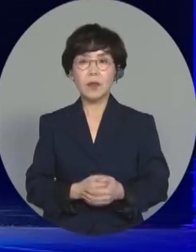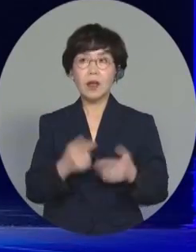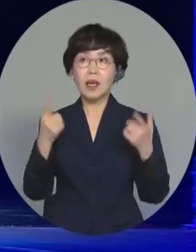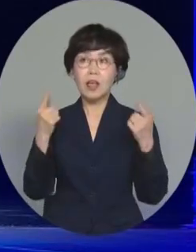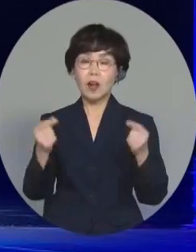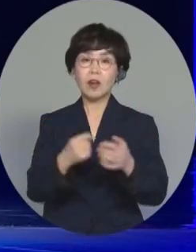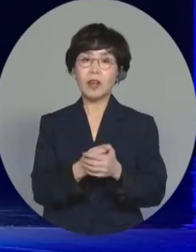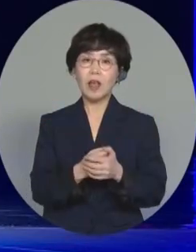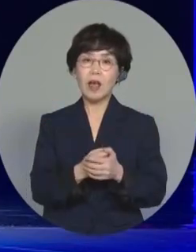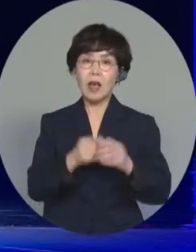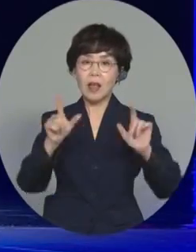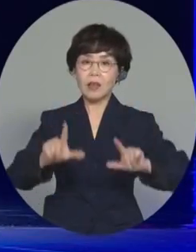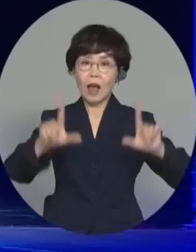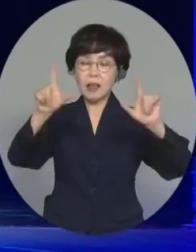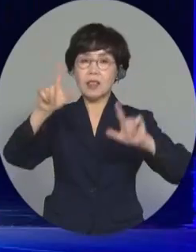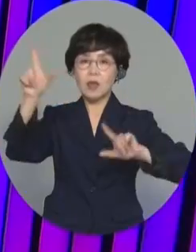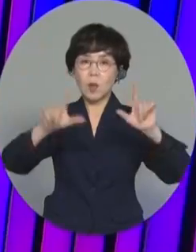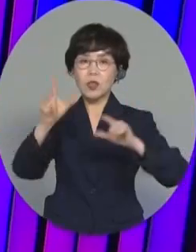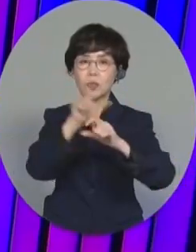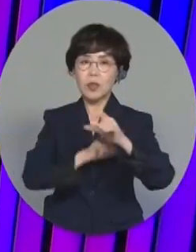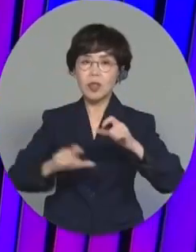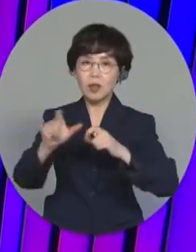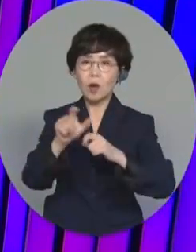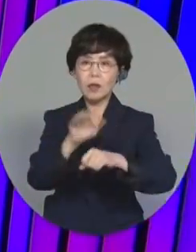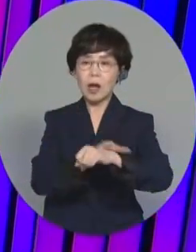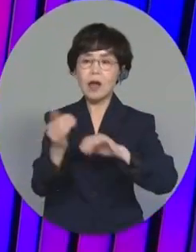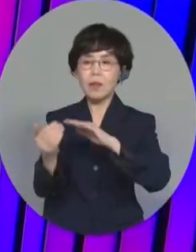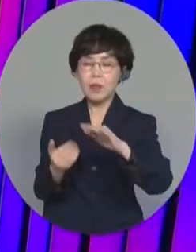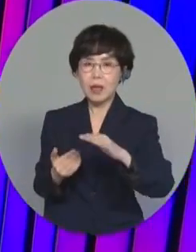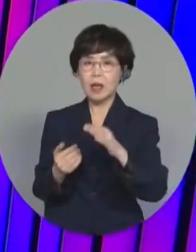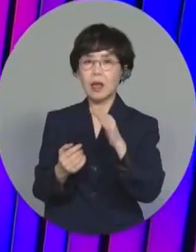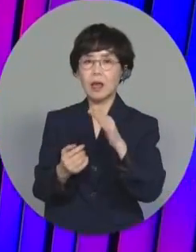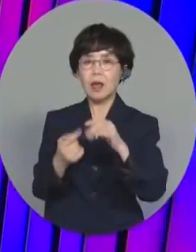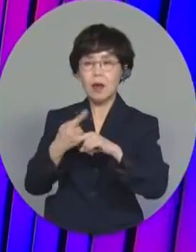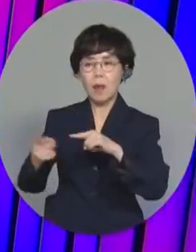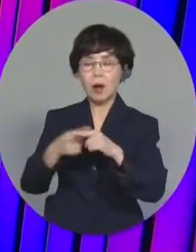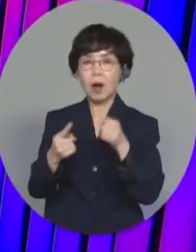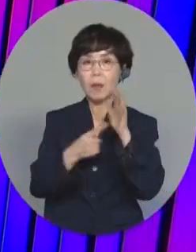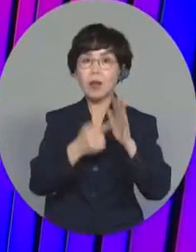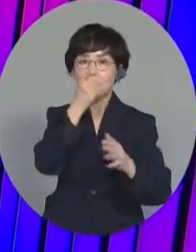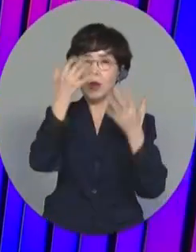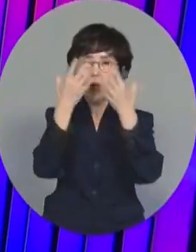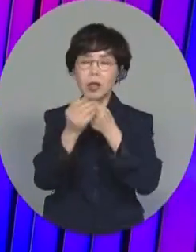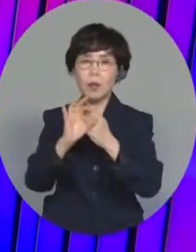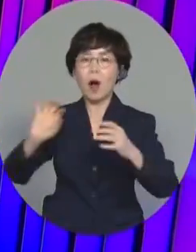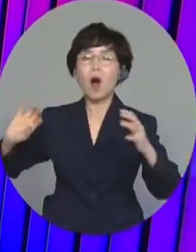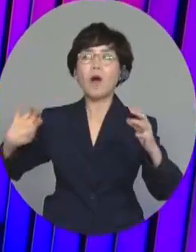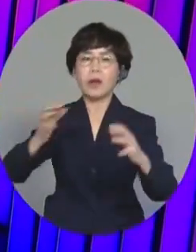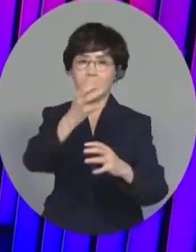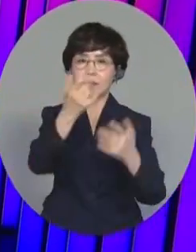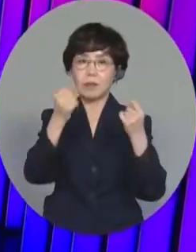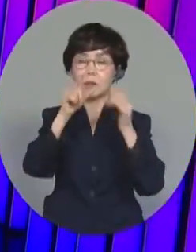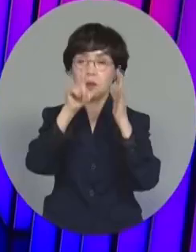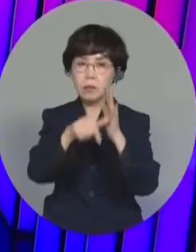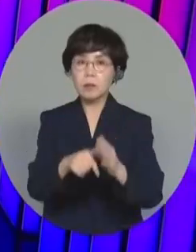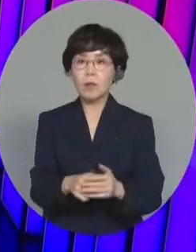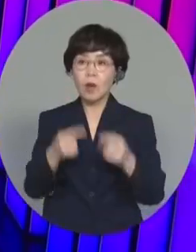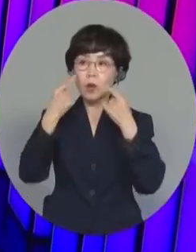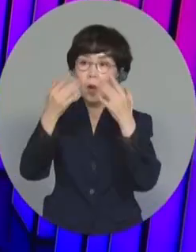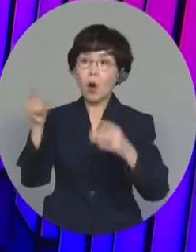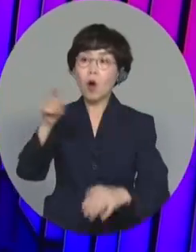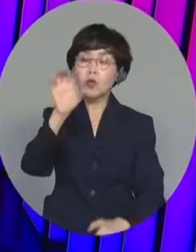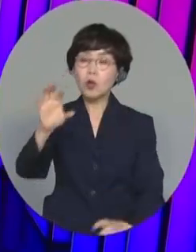이렇게 극한 기상현상을 더욱 잘 예측할 수 있게 되었습니다. 예를 들어서 허리케인 같은 경우에는 정확하게